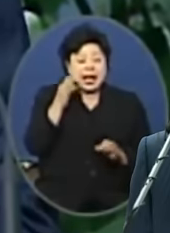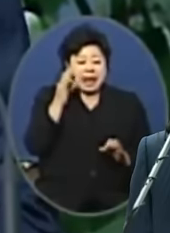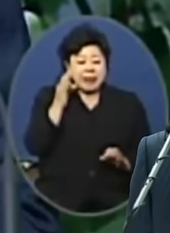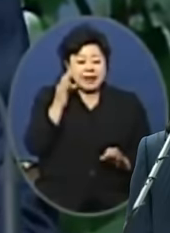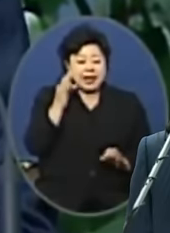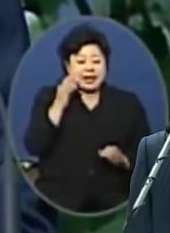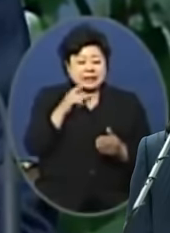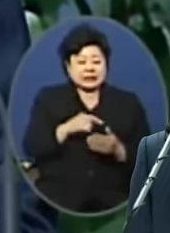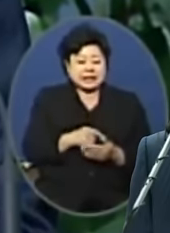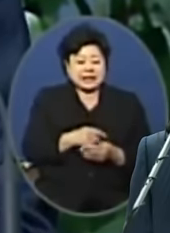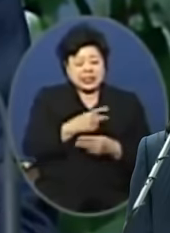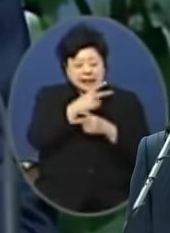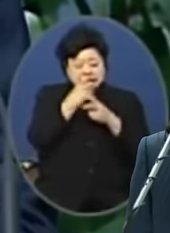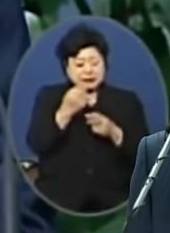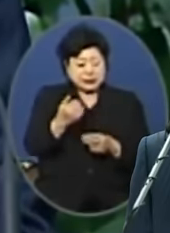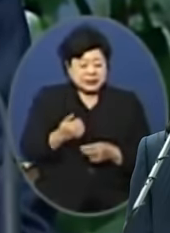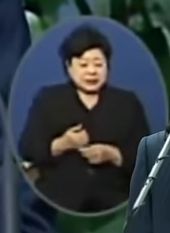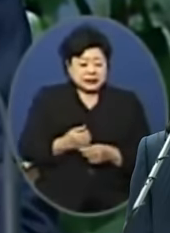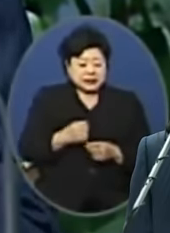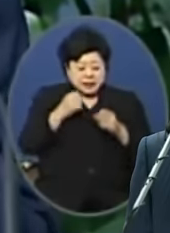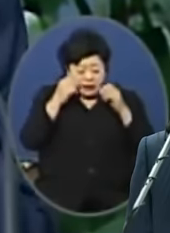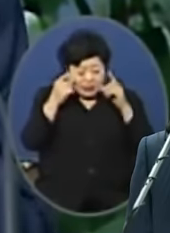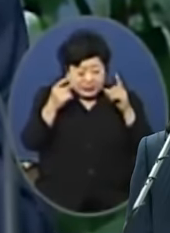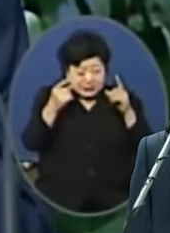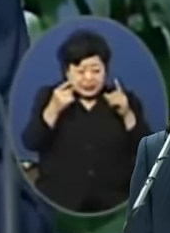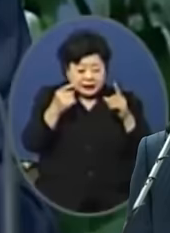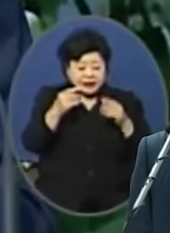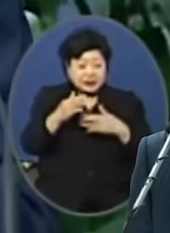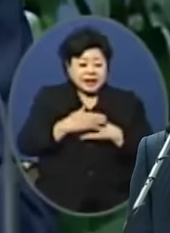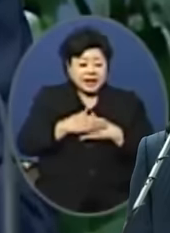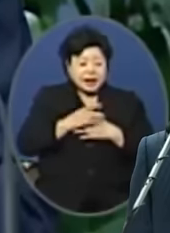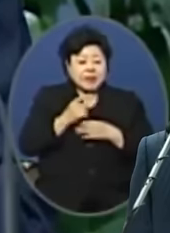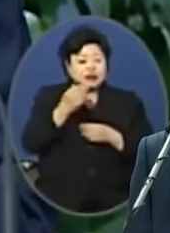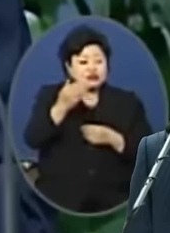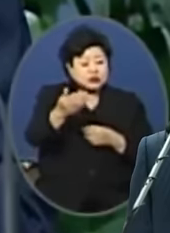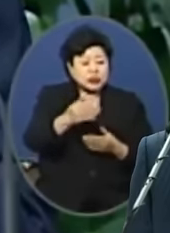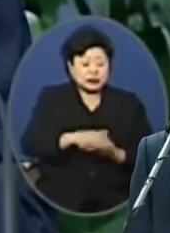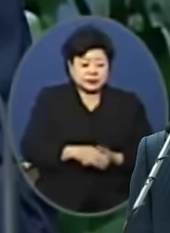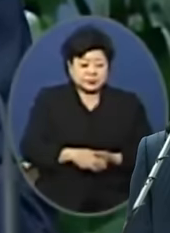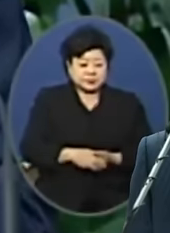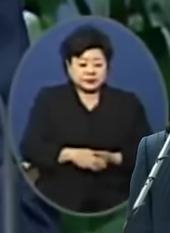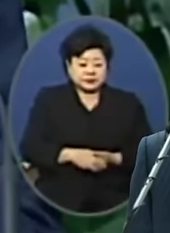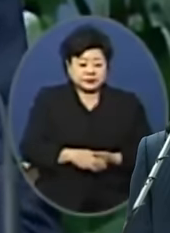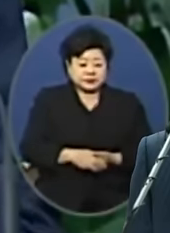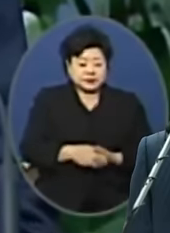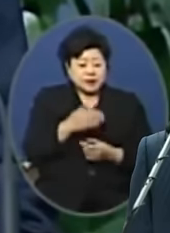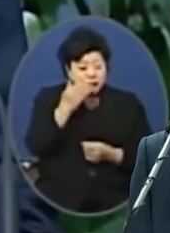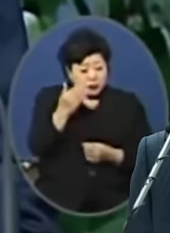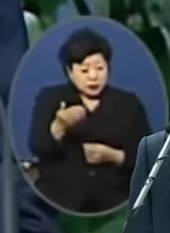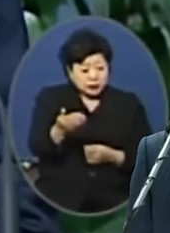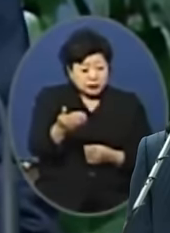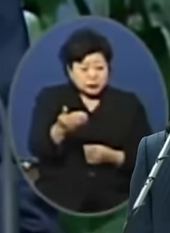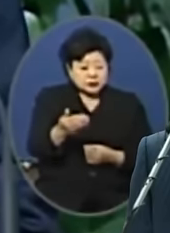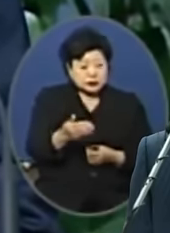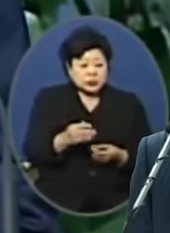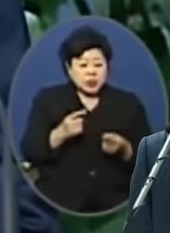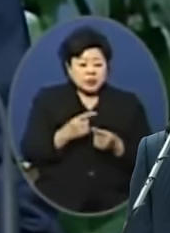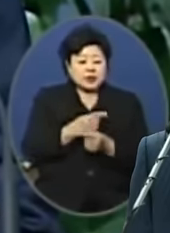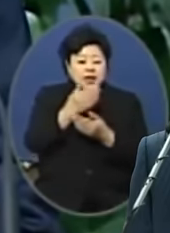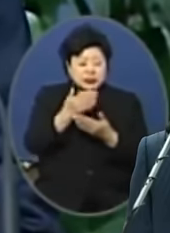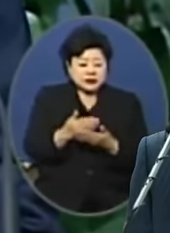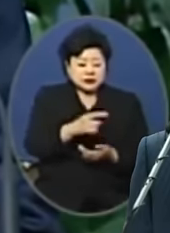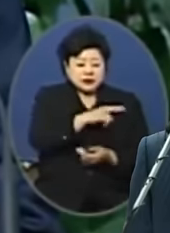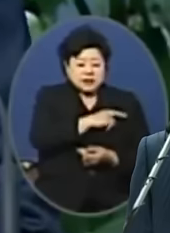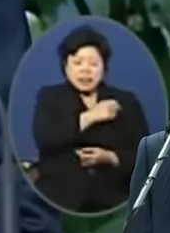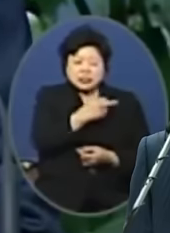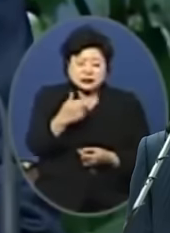때, 잠자리에 들어갔을 때, 아침에 깨어났을 때 내가 나에게 말하는 것, 이것이 여러분을 인생을 변화시키는데 가장